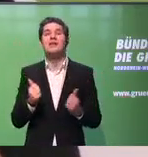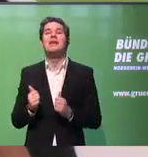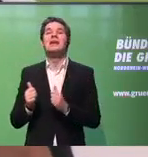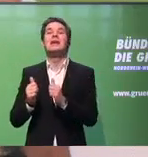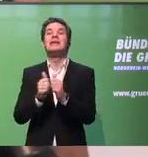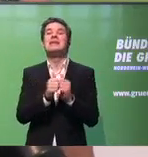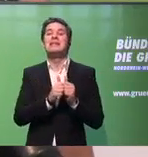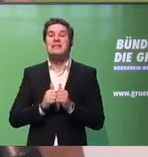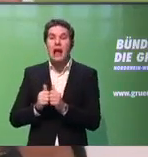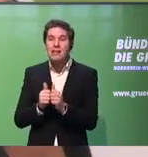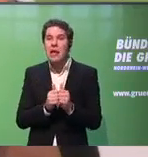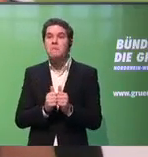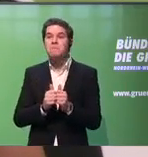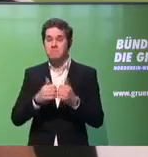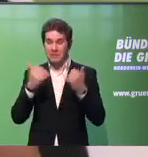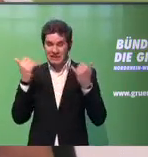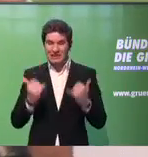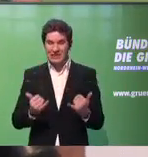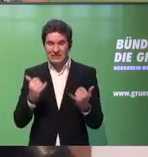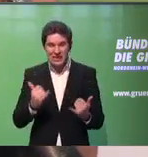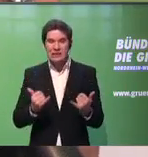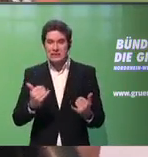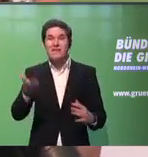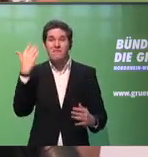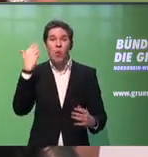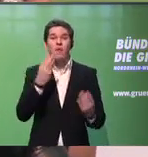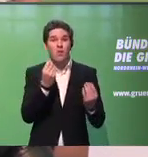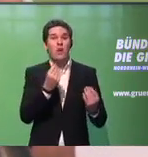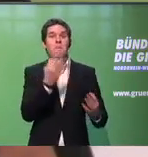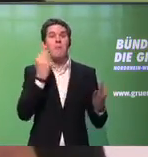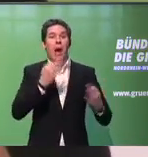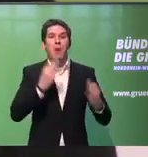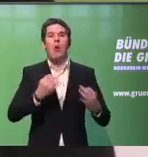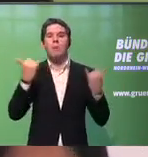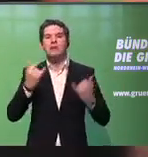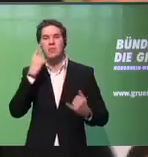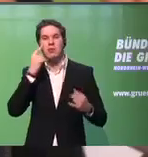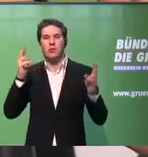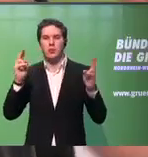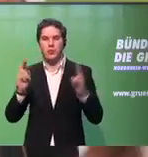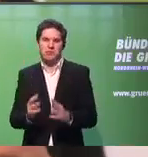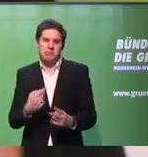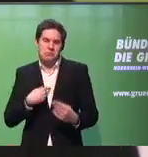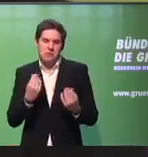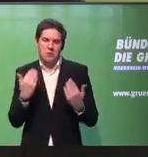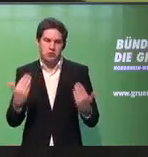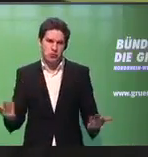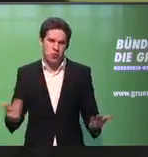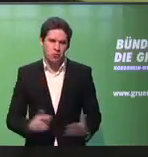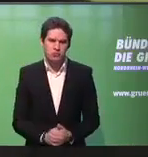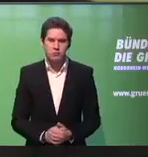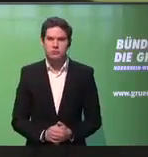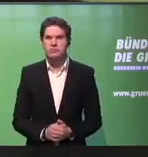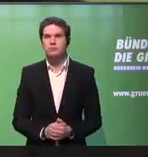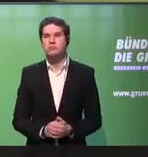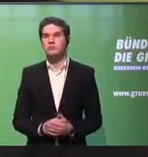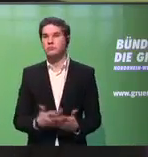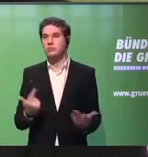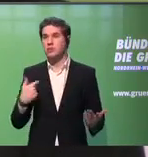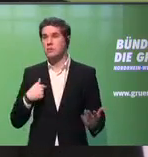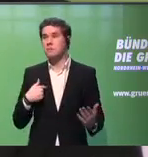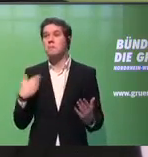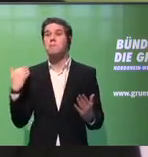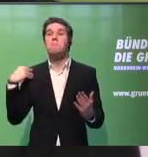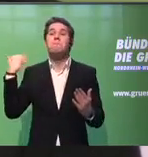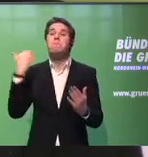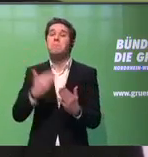waren und die nicht mehr so notwendig heute sind. Ich muss ich sagen. Ich war immer sehr skeptisch